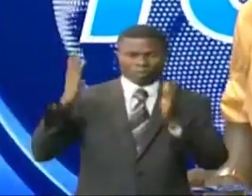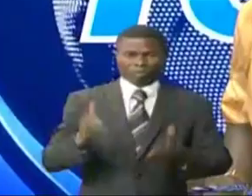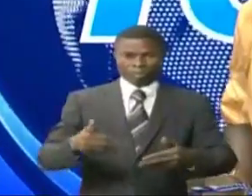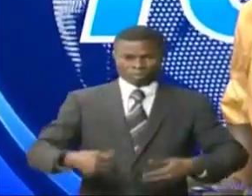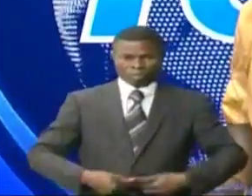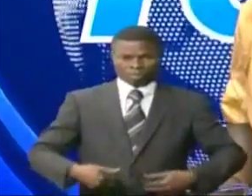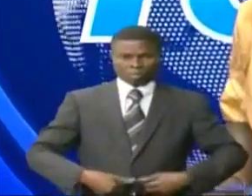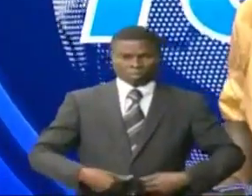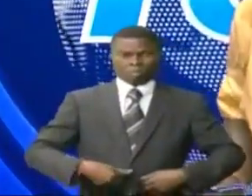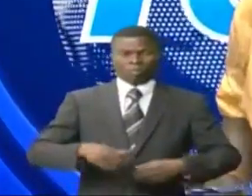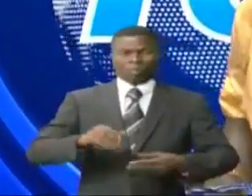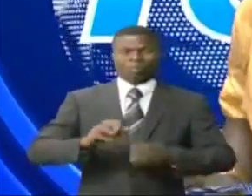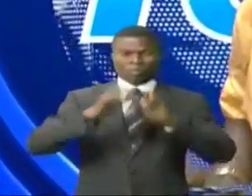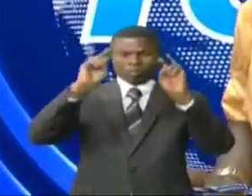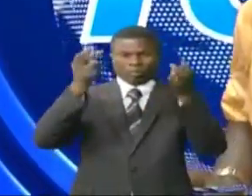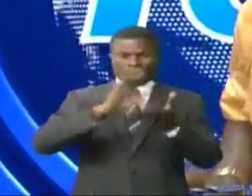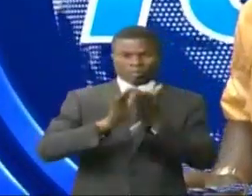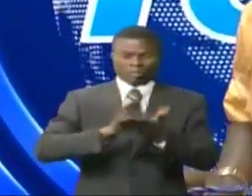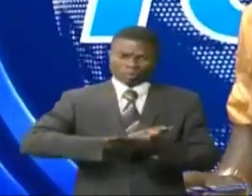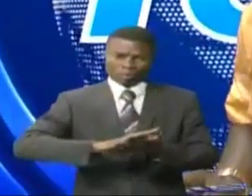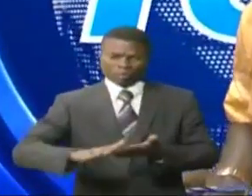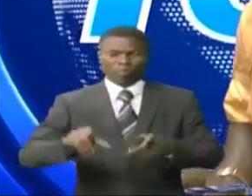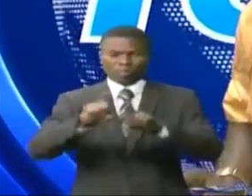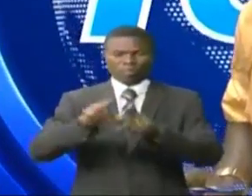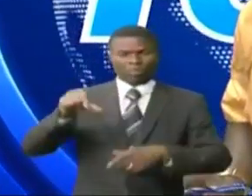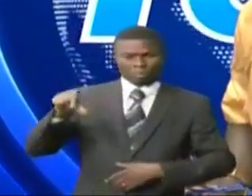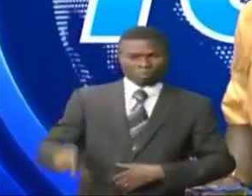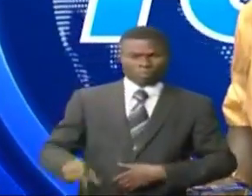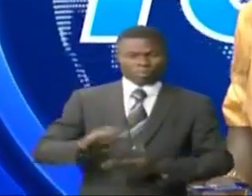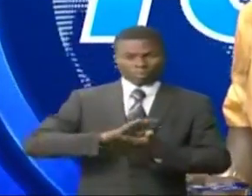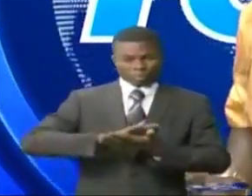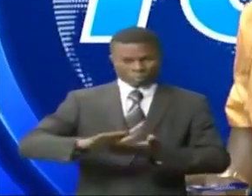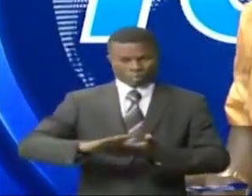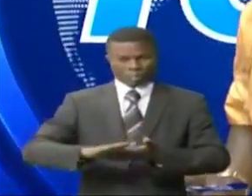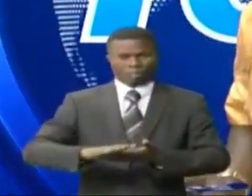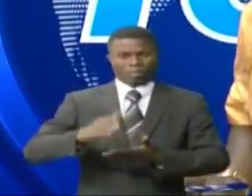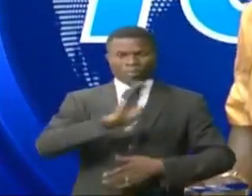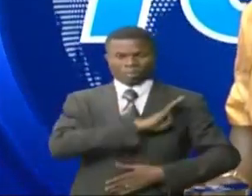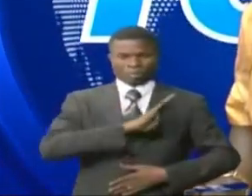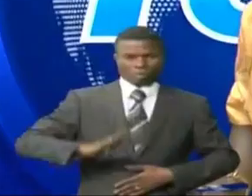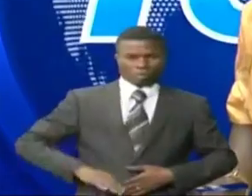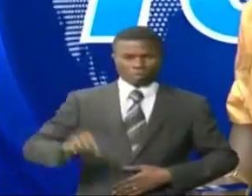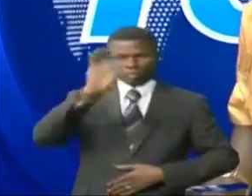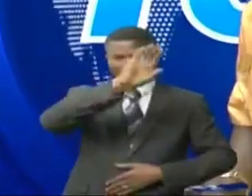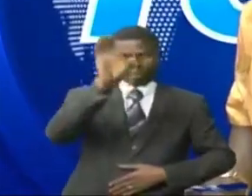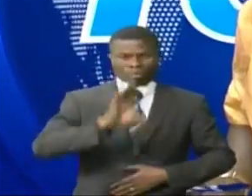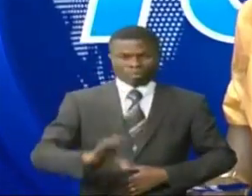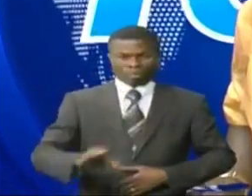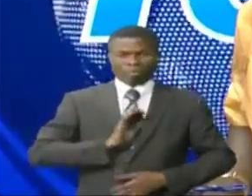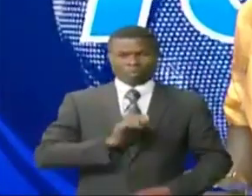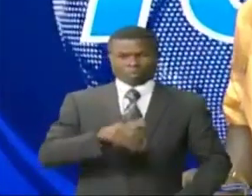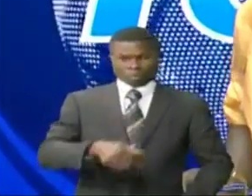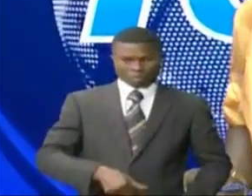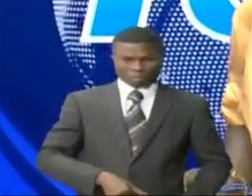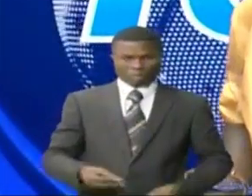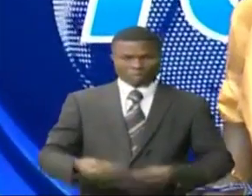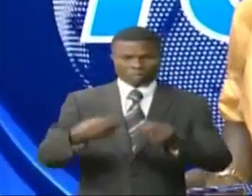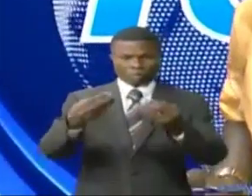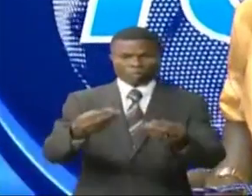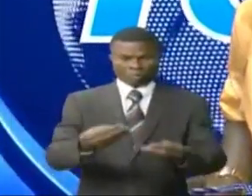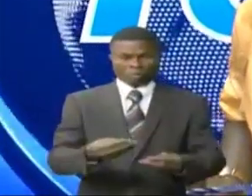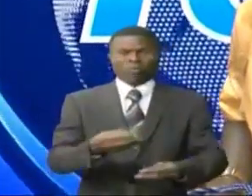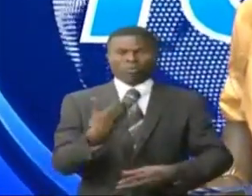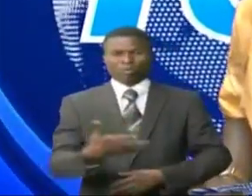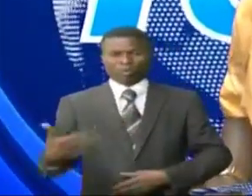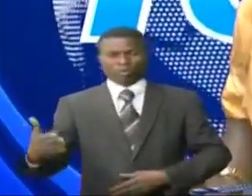jeunes pour l'assainissement de leurs quartiers respectifs. Pour y arriver, le bourgmestre de la commune de Kasavubu a remis des outils